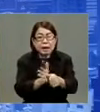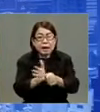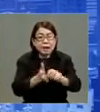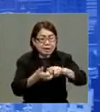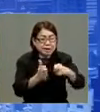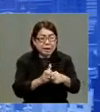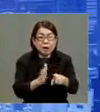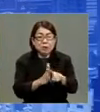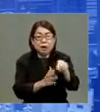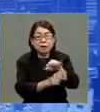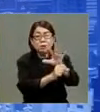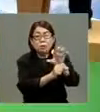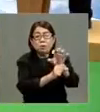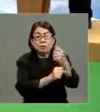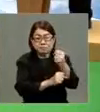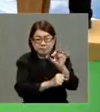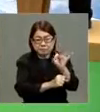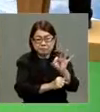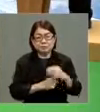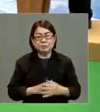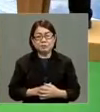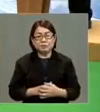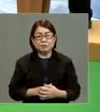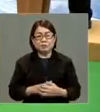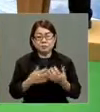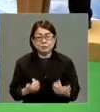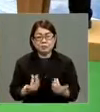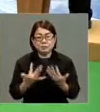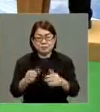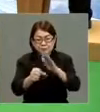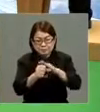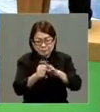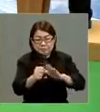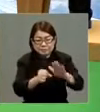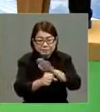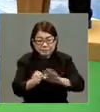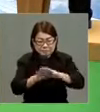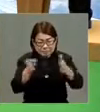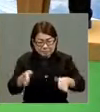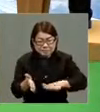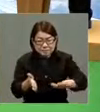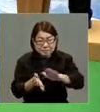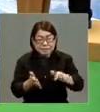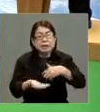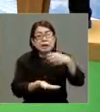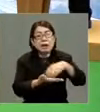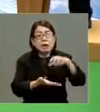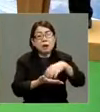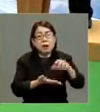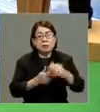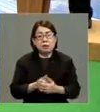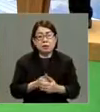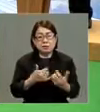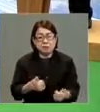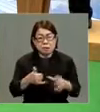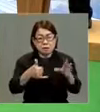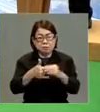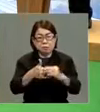2019หรือโควิด19นะครับระหว่างรอผู้แถลงท่านต่อไปนะครับขออนุญาตให้ข้อมูลเพิ่มเติมนะครับสำหรับผู้ป่วยยืนยันราย